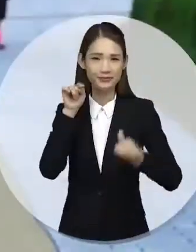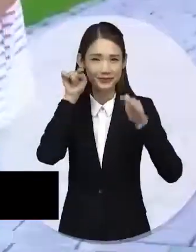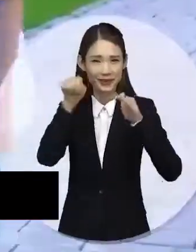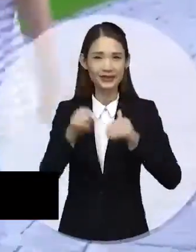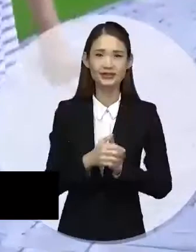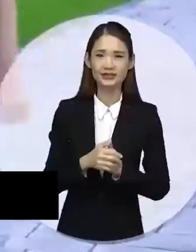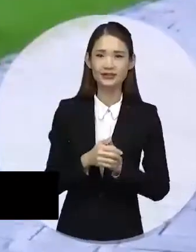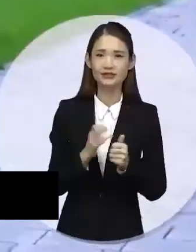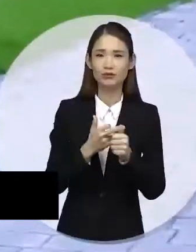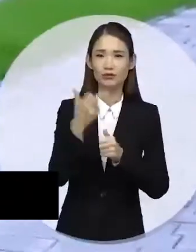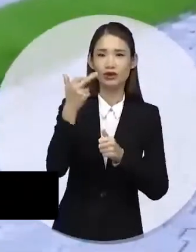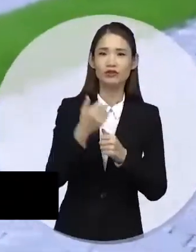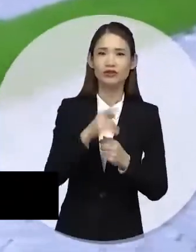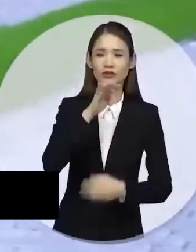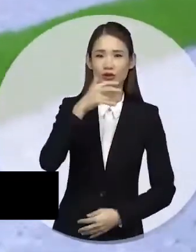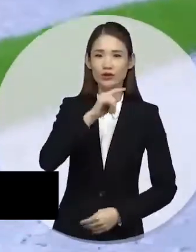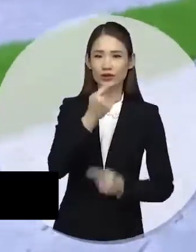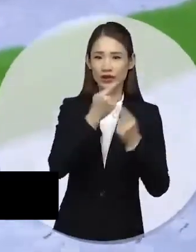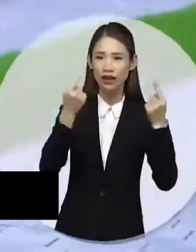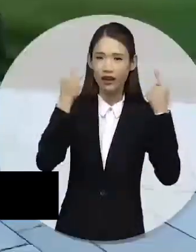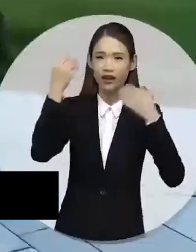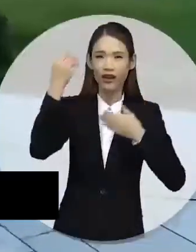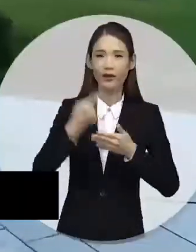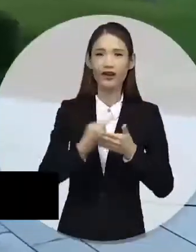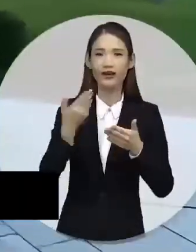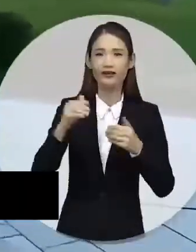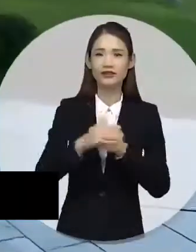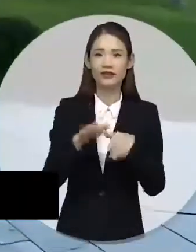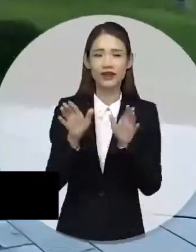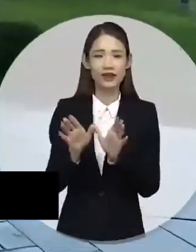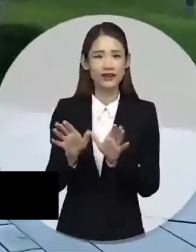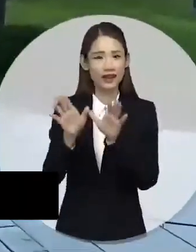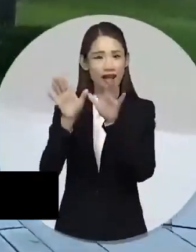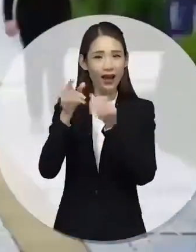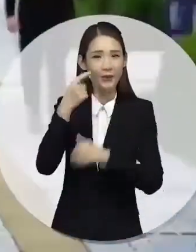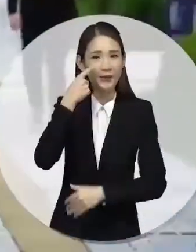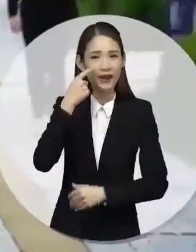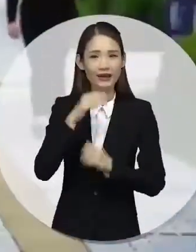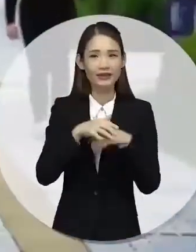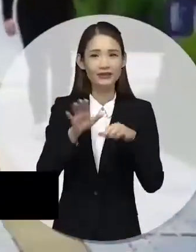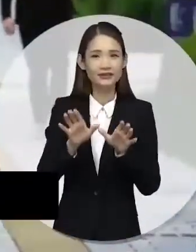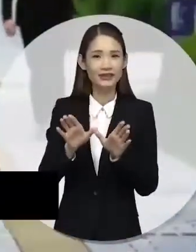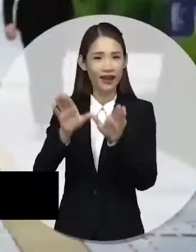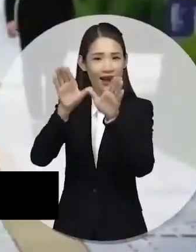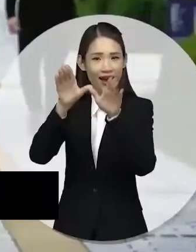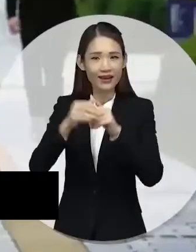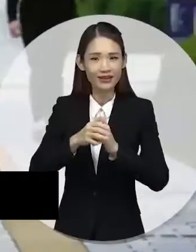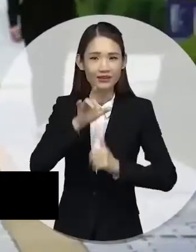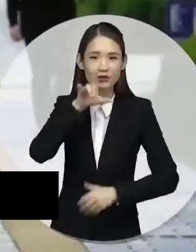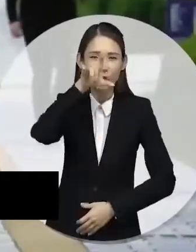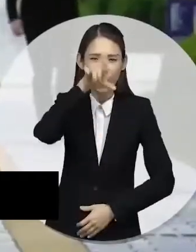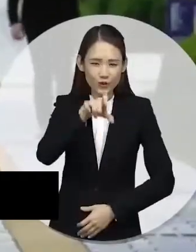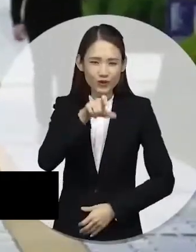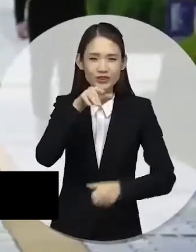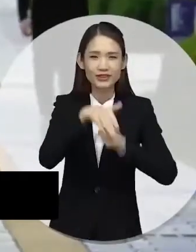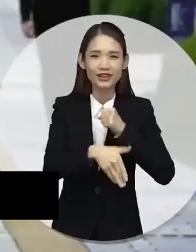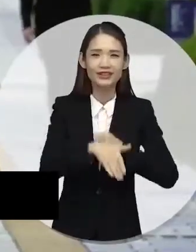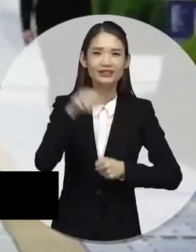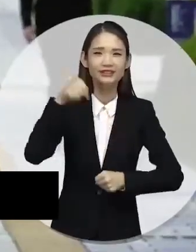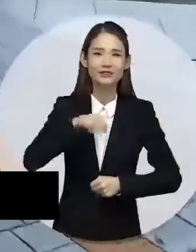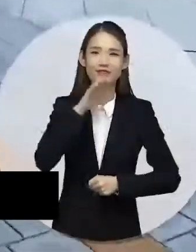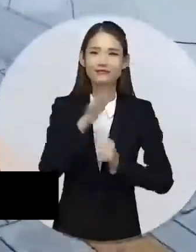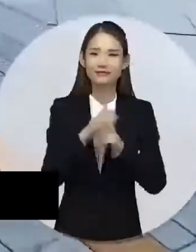고고! 오빠, 근데 연대 왔는데 왜? 한번 날아줘야지. 날아줘! 왜 독수리가 상징이랑?